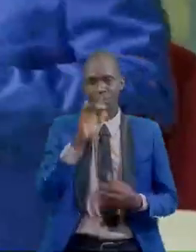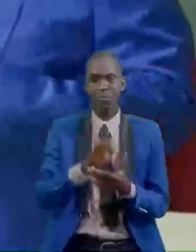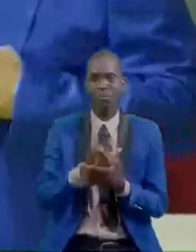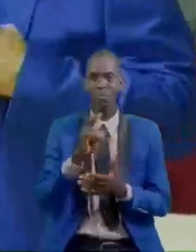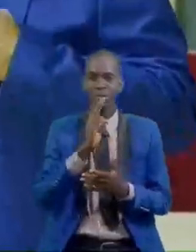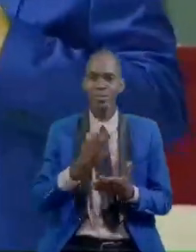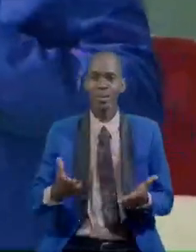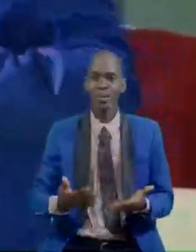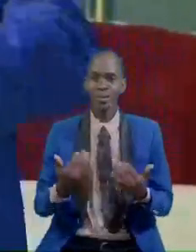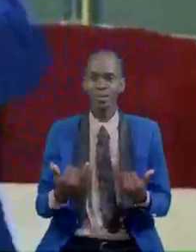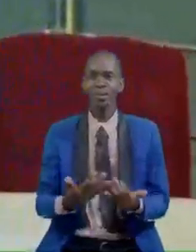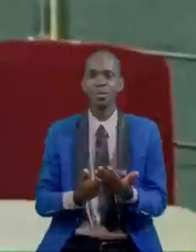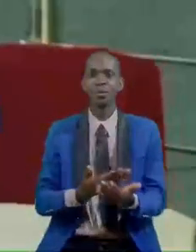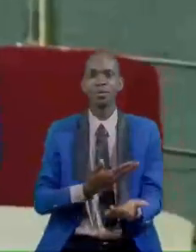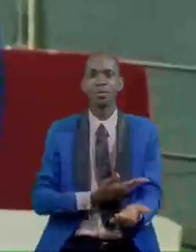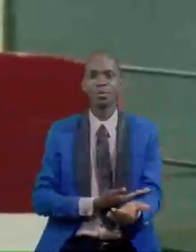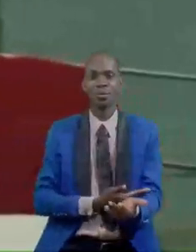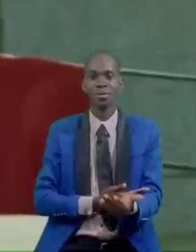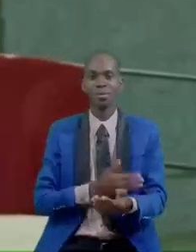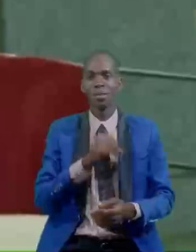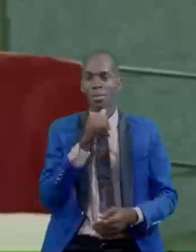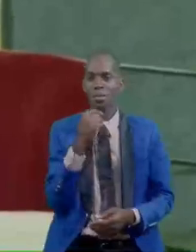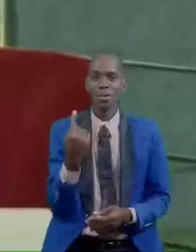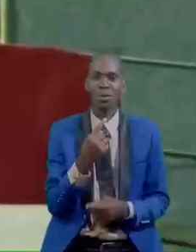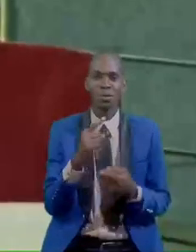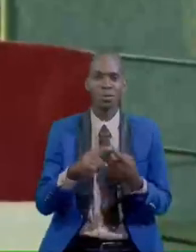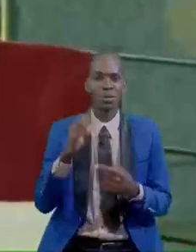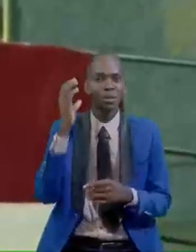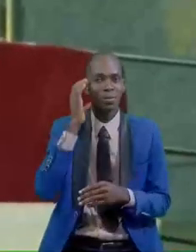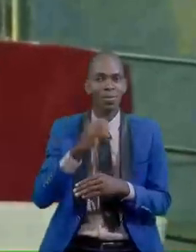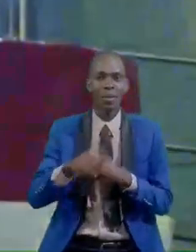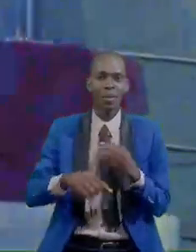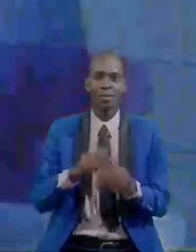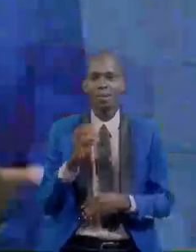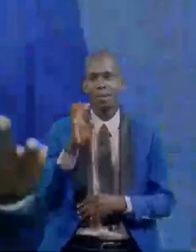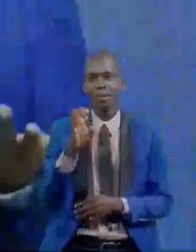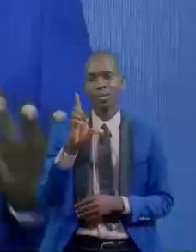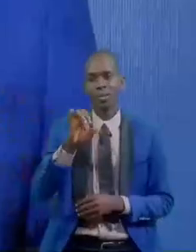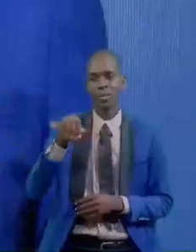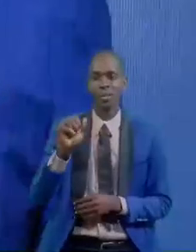Je suis que vous êtes là ce matin, pas pour seulement entendre parler d'Élie,